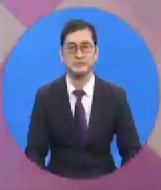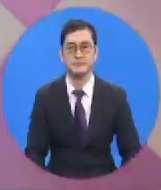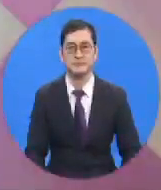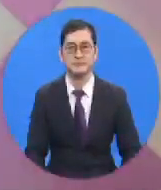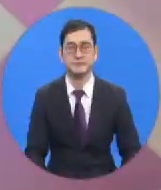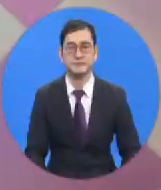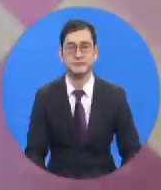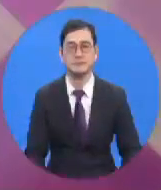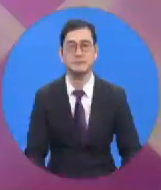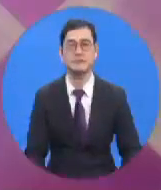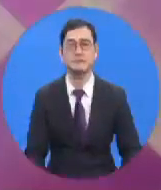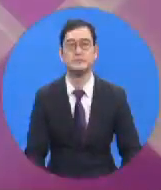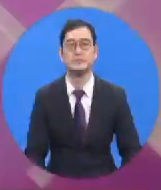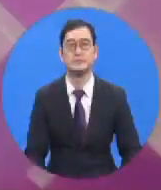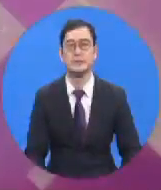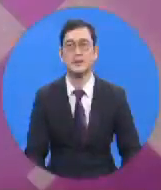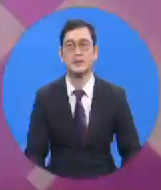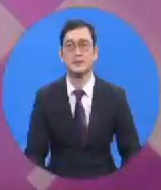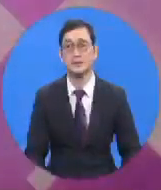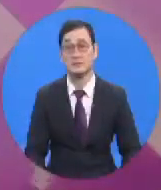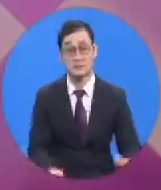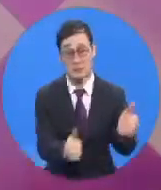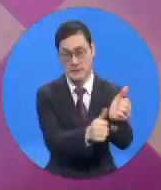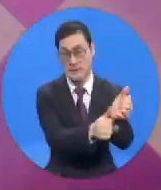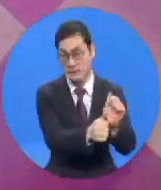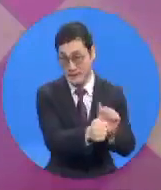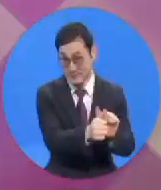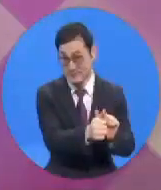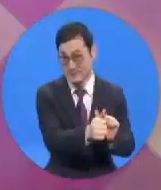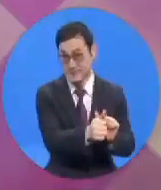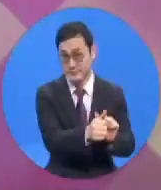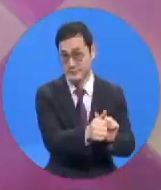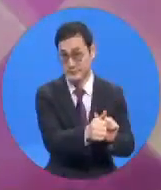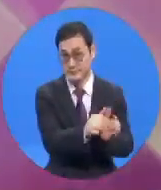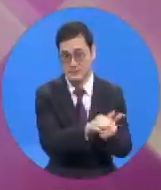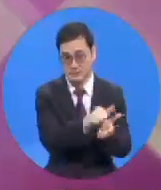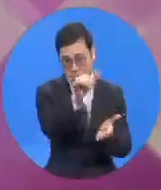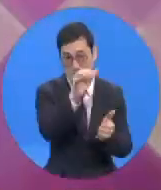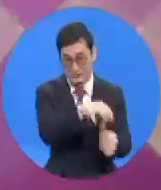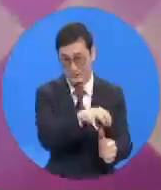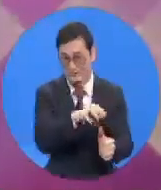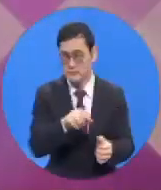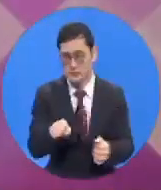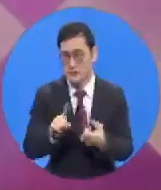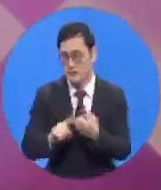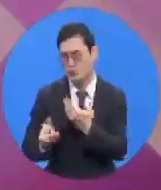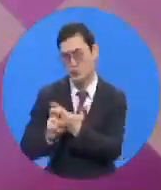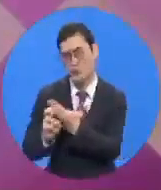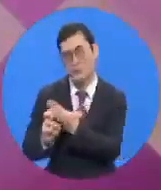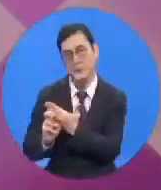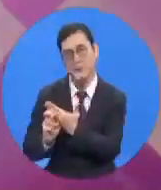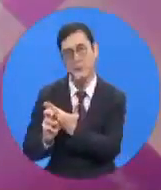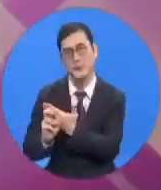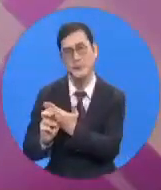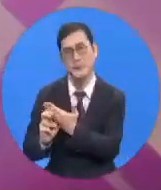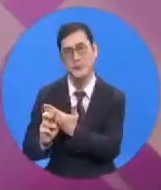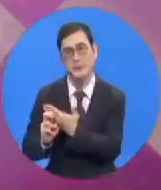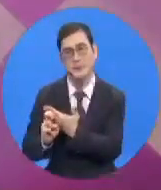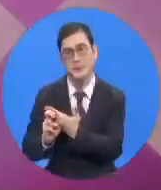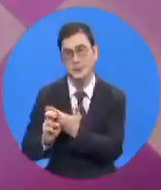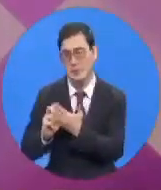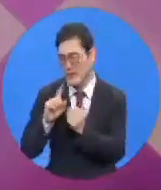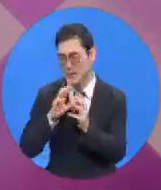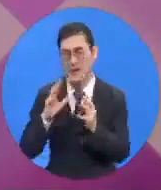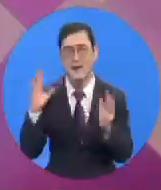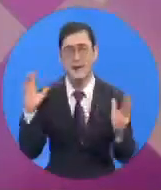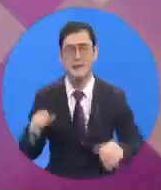지금 김학의 전 법무부 차관의 불법 출금 관련해서 굉장히 논란이 커지고 있는 상황에서 윤석열 총장이 결국 재배당 카드를 꺼냈습니다.